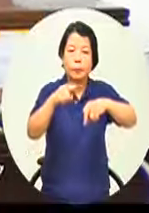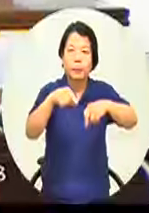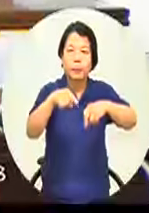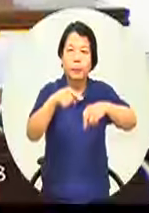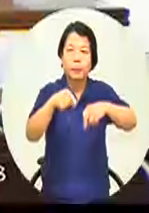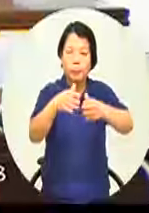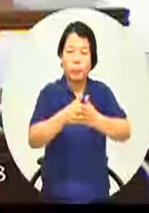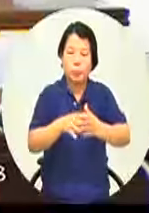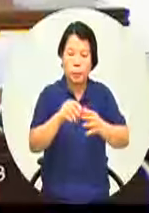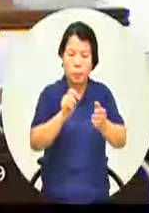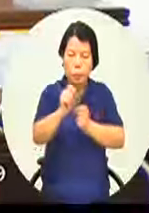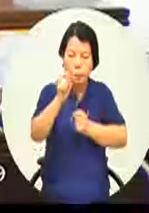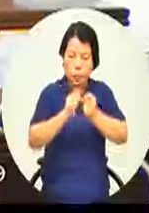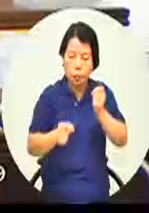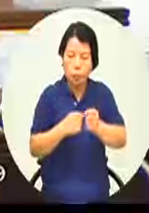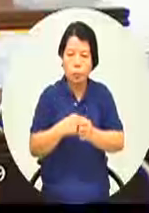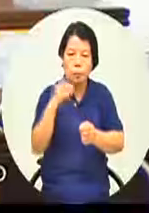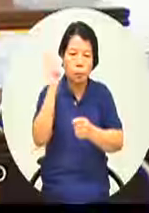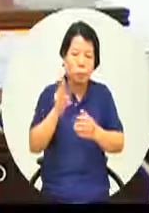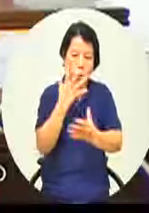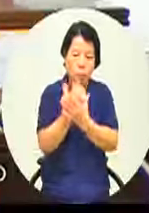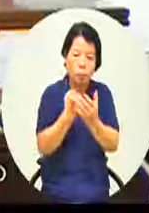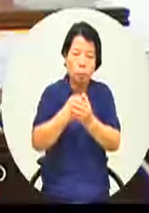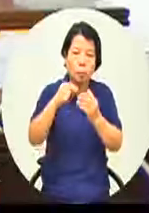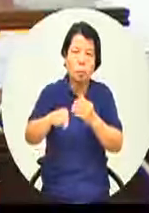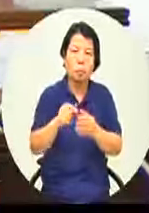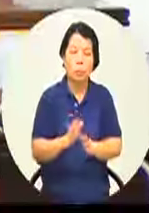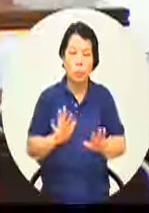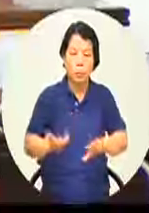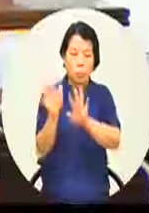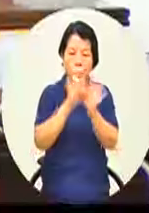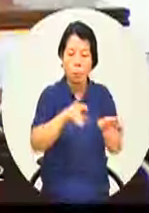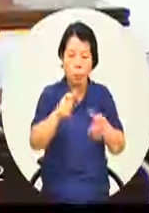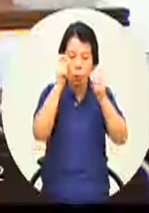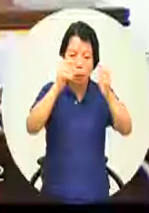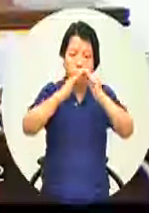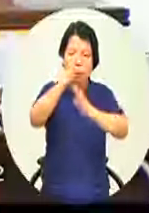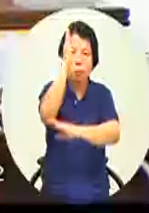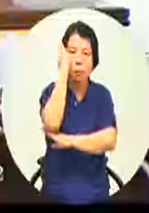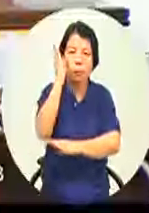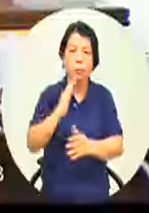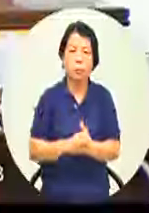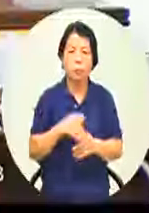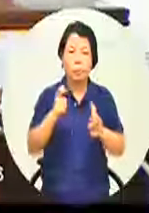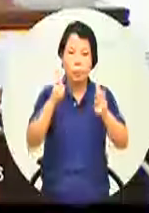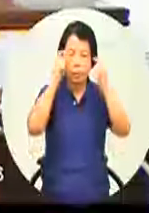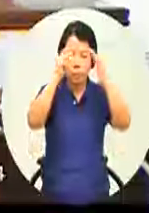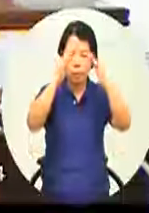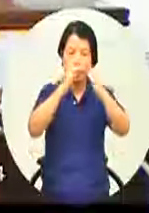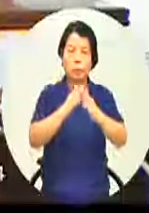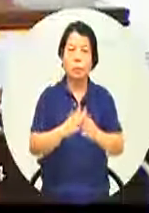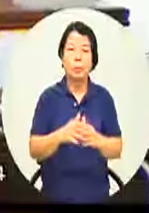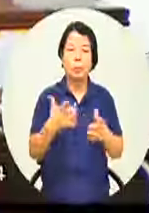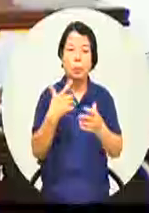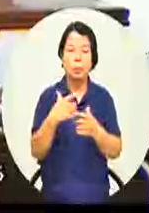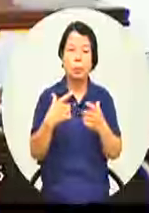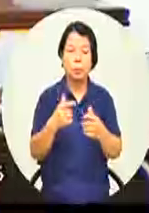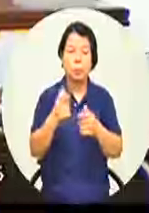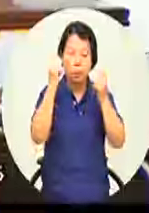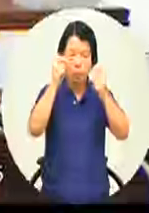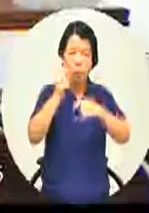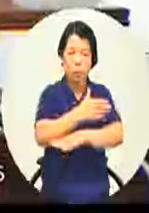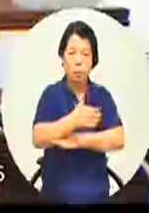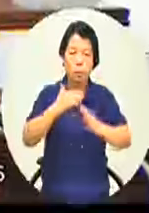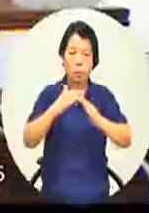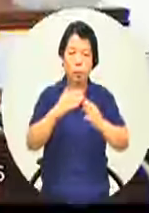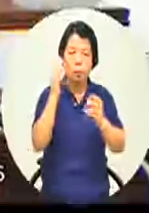哈。所以这样的现象，目前高雄市政府在高雄县高雄市原高雄县高雄市做了很多